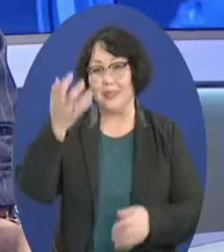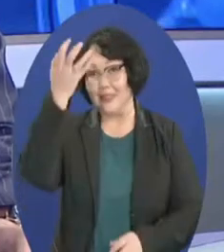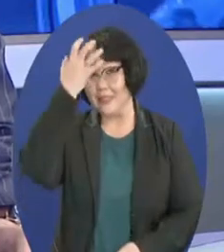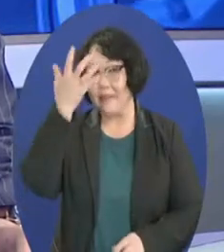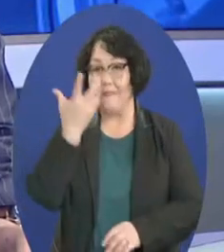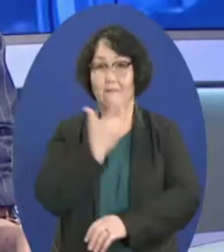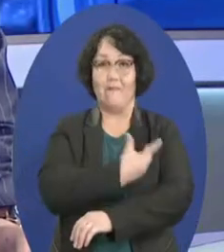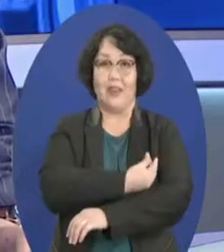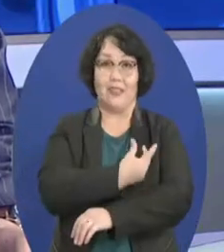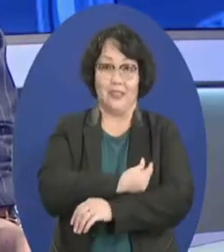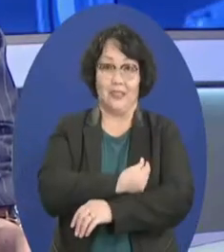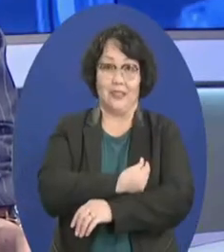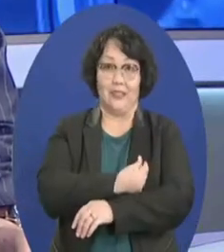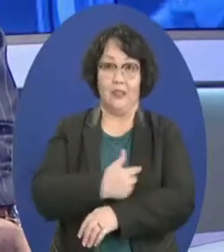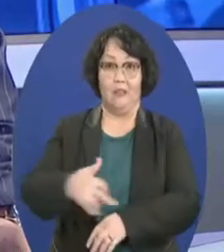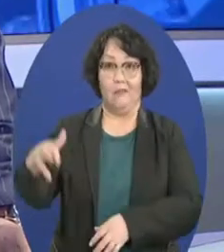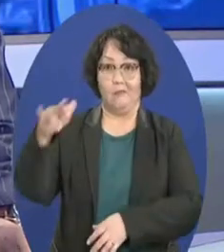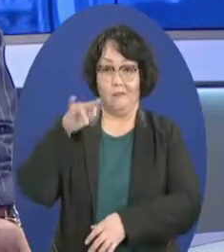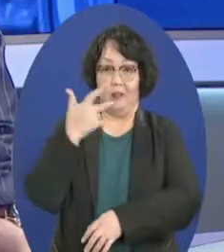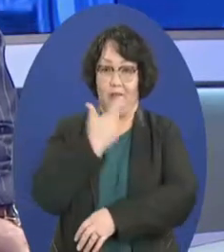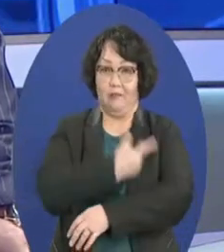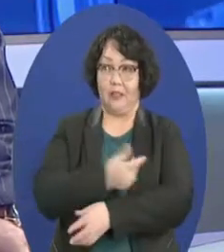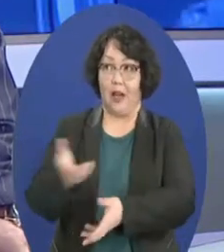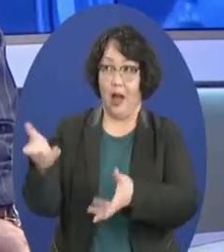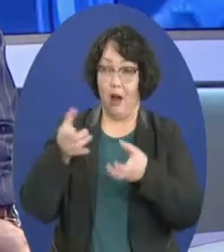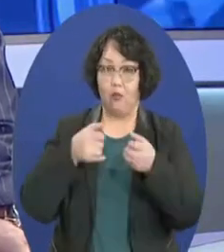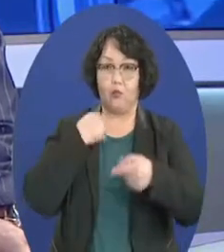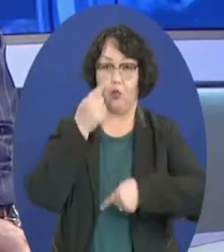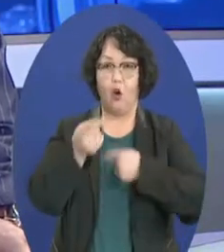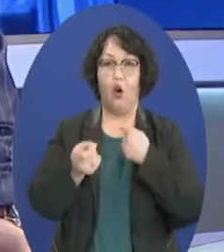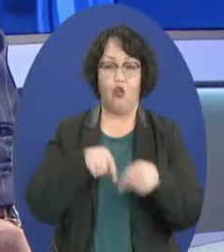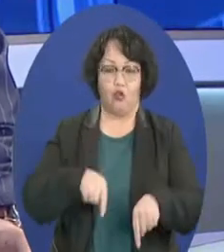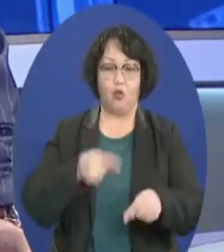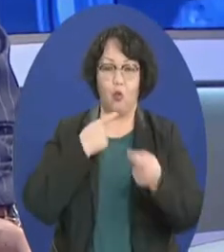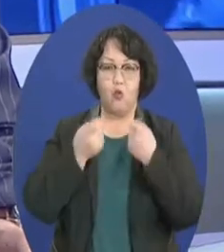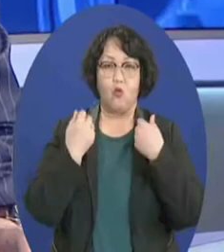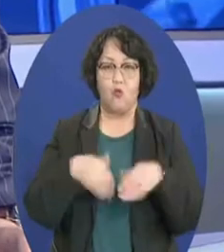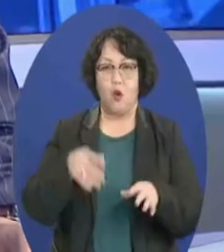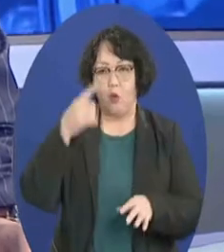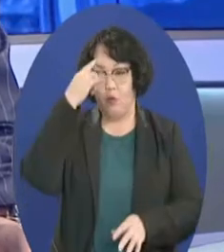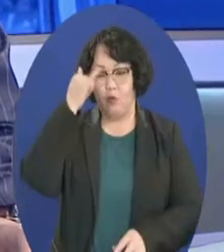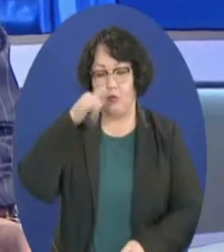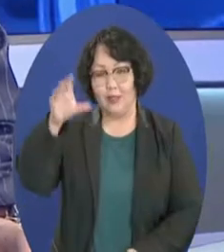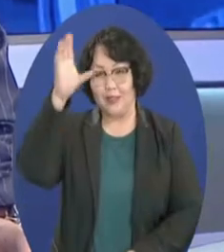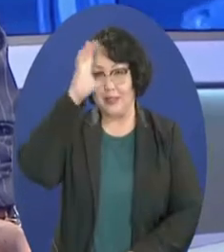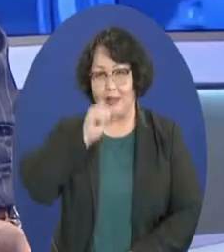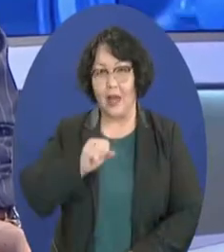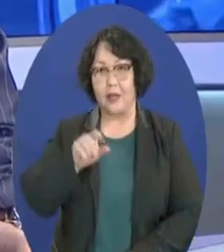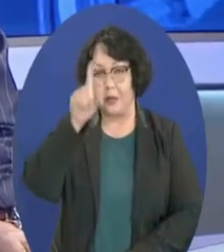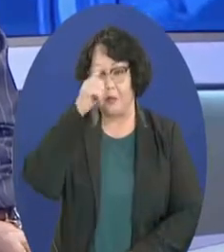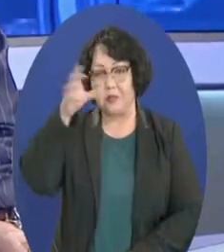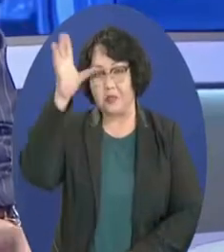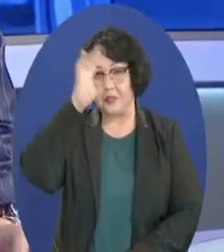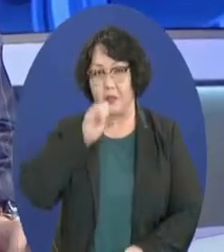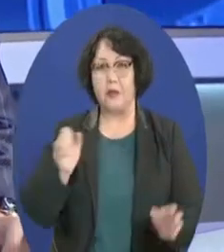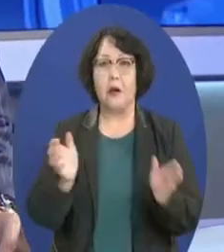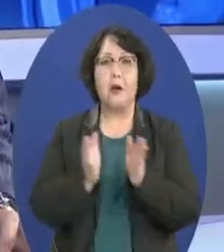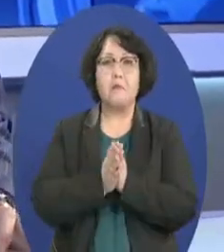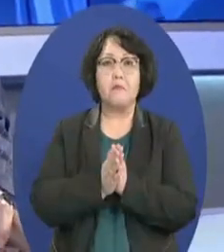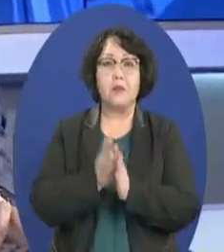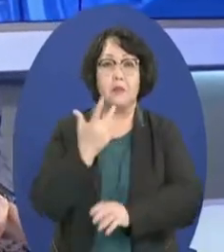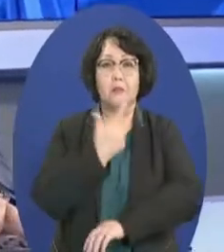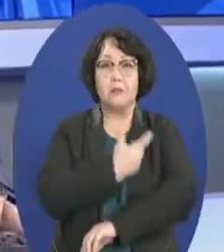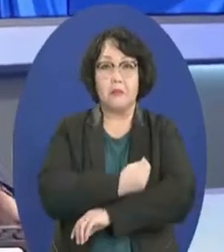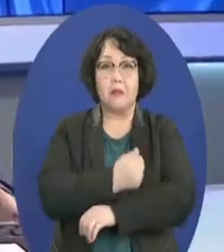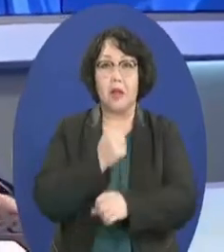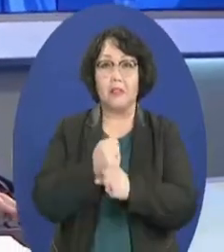Засгийн газар вакцин зүйлт болон татан авалтын асуудлаар өнөөдөр уралцсан. Монгол улсын ерөнхий сайд, эрүүл мэндийн сайдын хамт дархлаажуулалтын цэгүүдэд